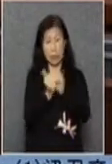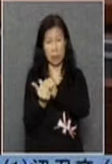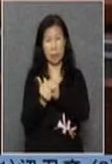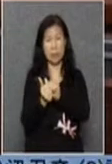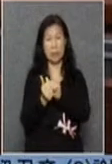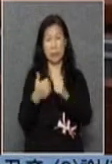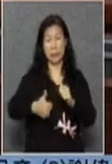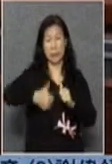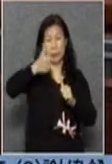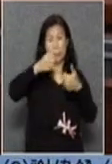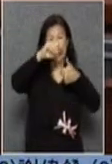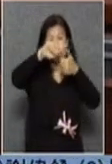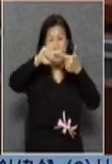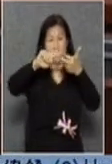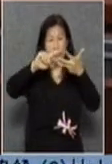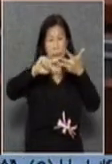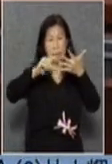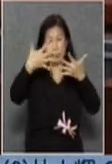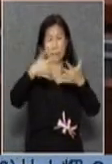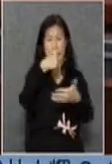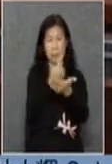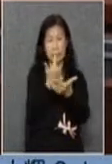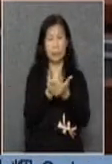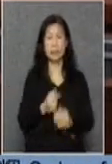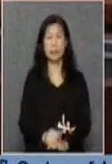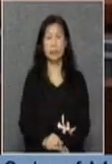五個重要嘅因素。